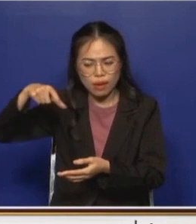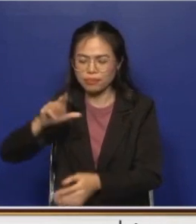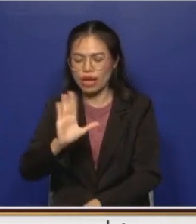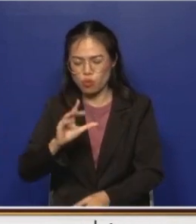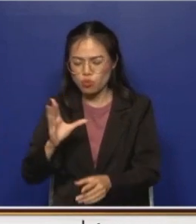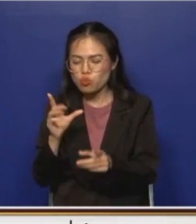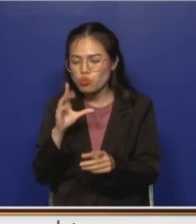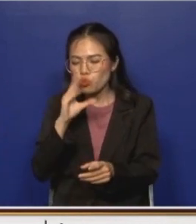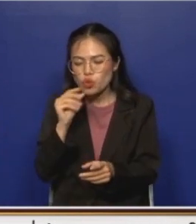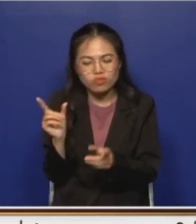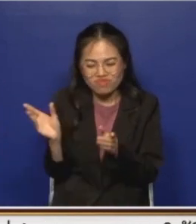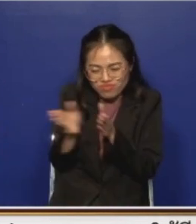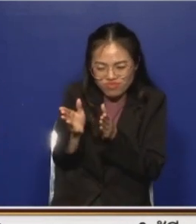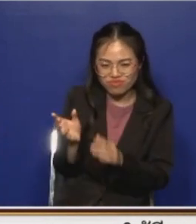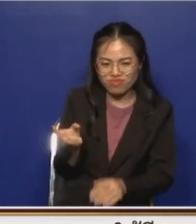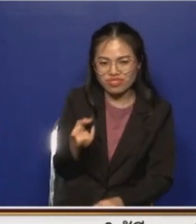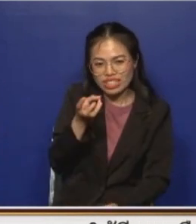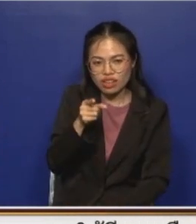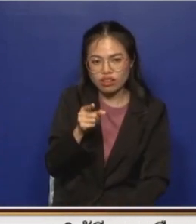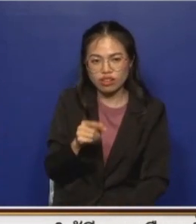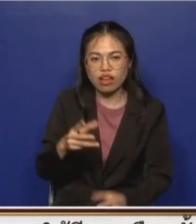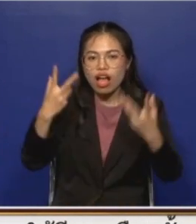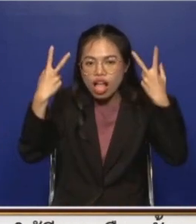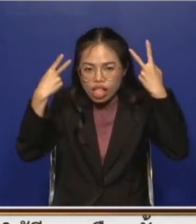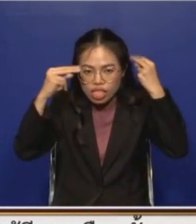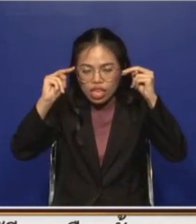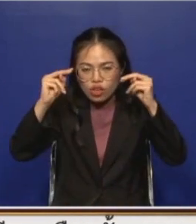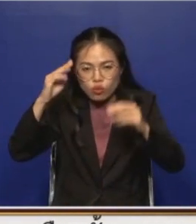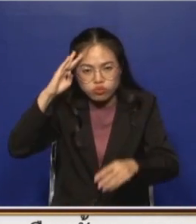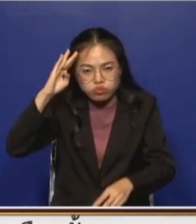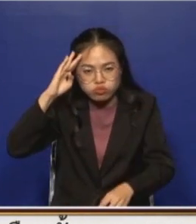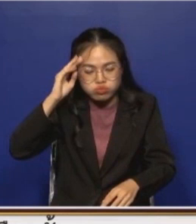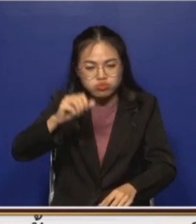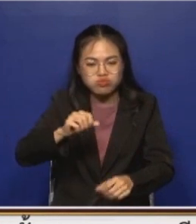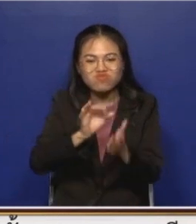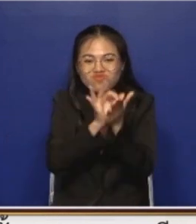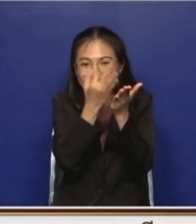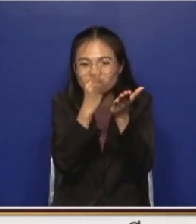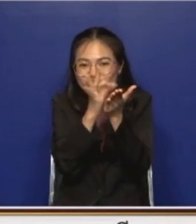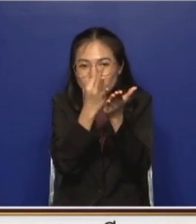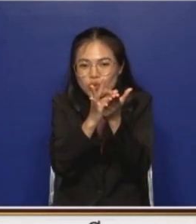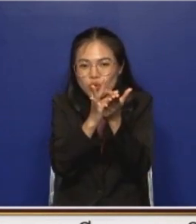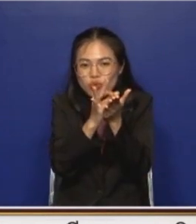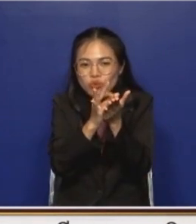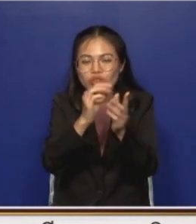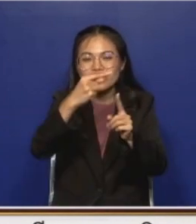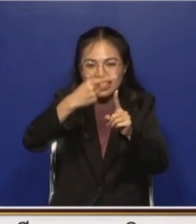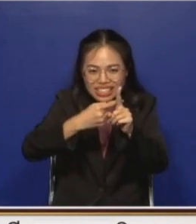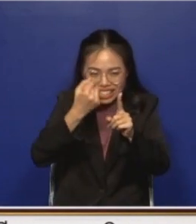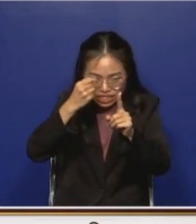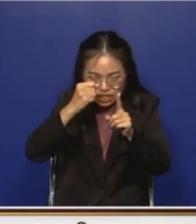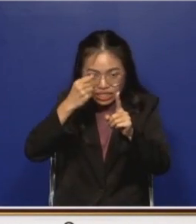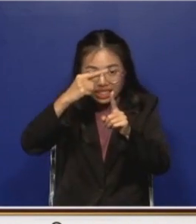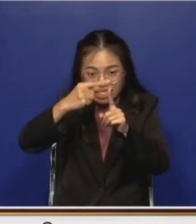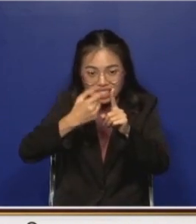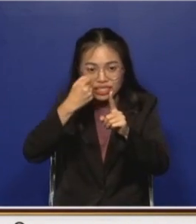ได้รับวัคซีนป้องกันโควิด-19 เป็นอันดับแรกๆของโลกใน